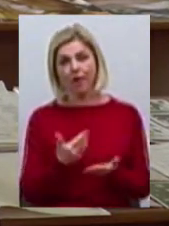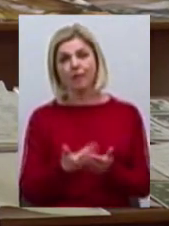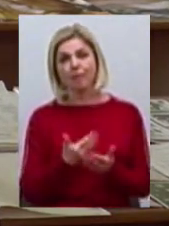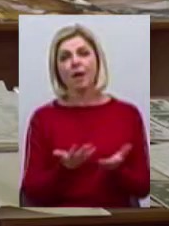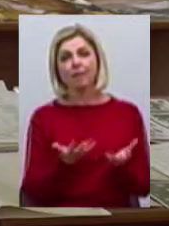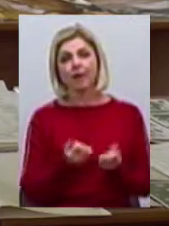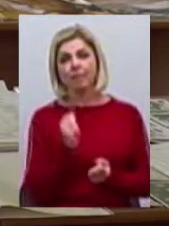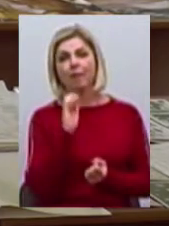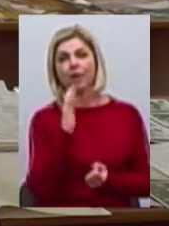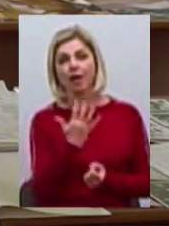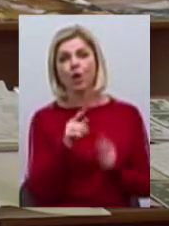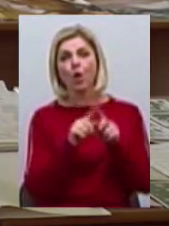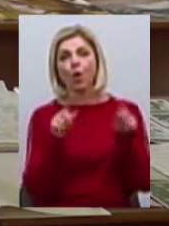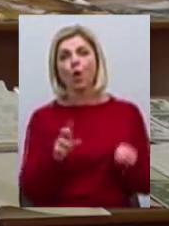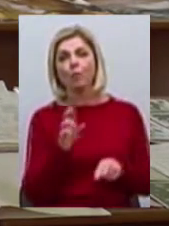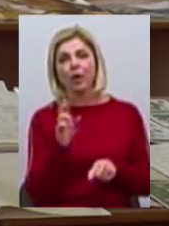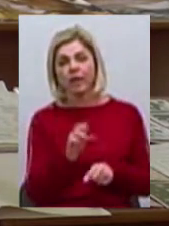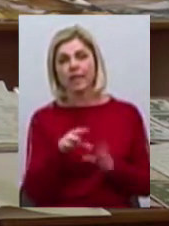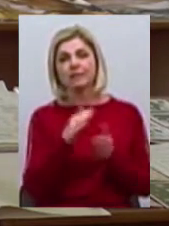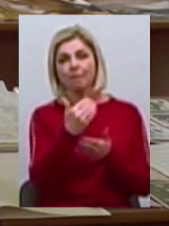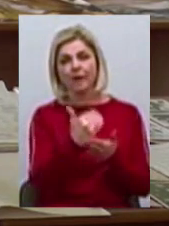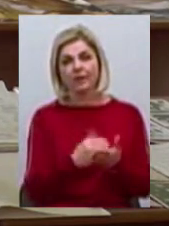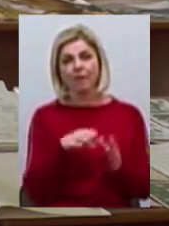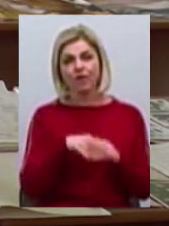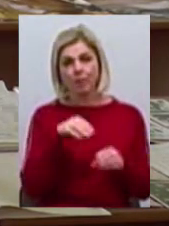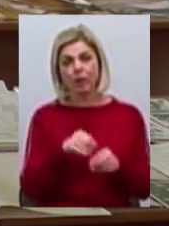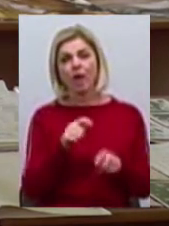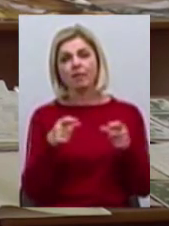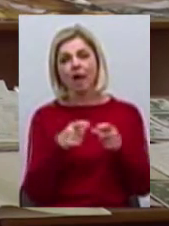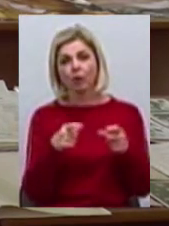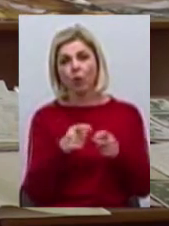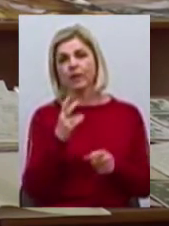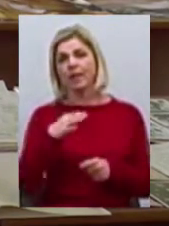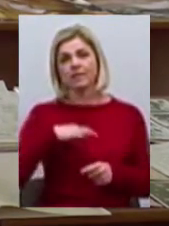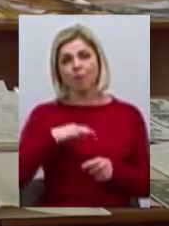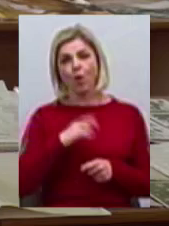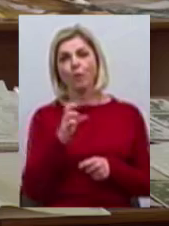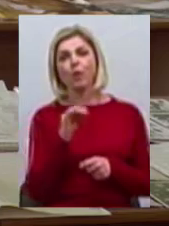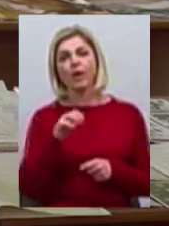на 5 років бюлетені, списки виборців, контрольні талони, невикористані бюлетені